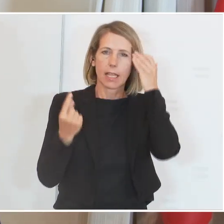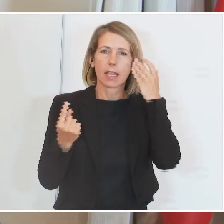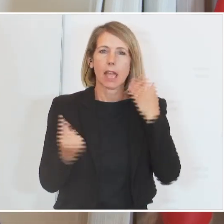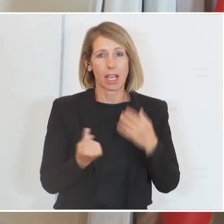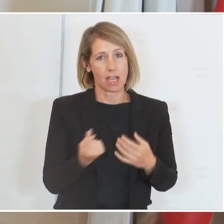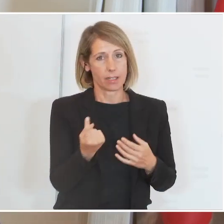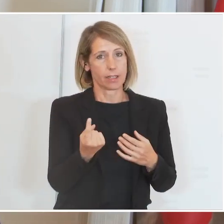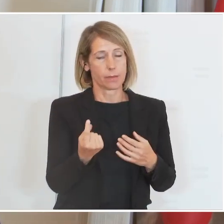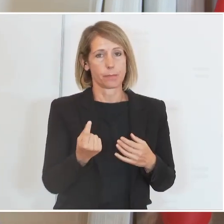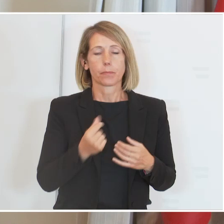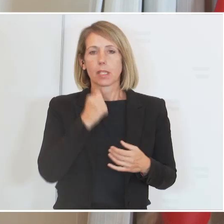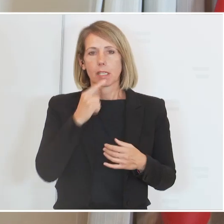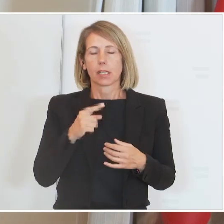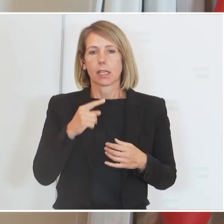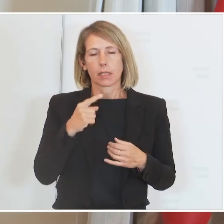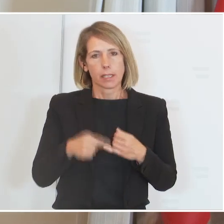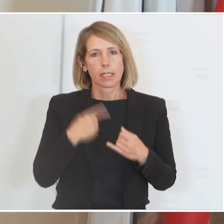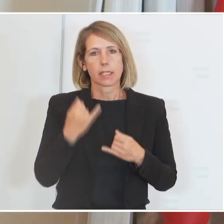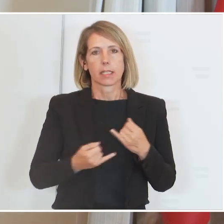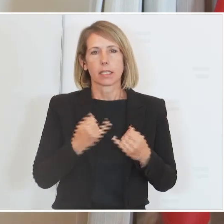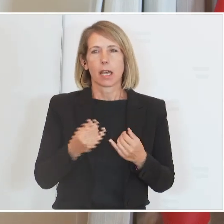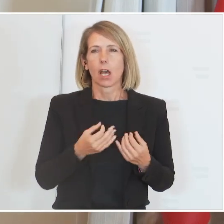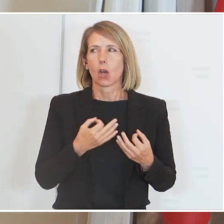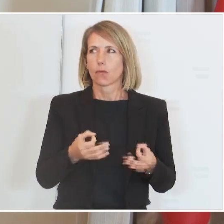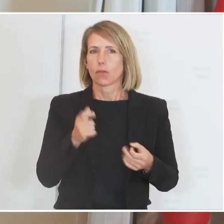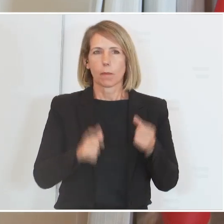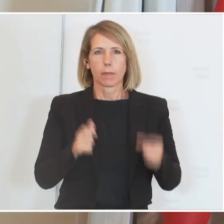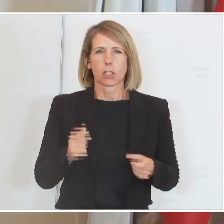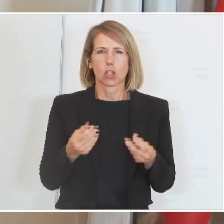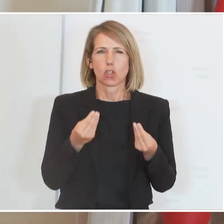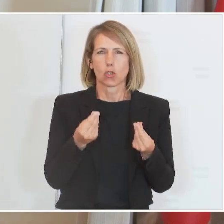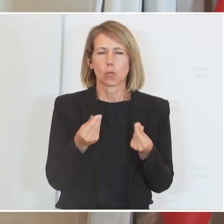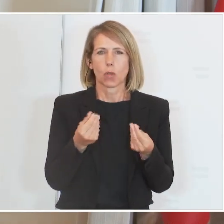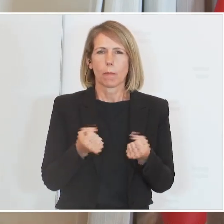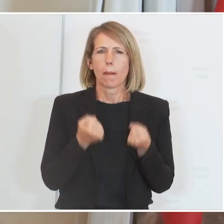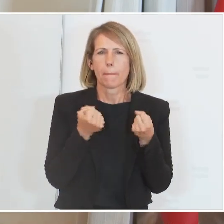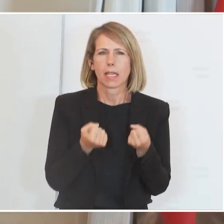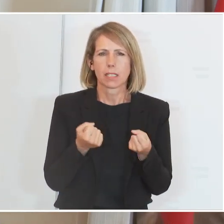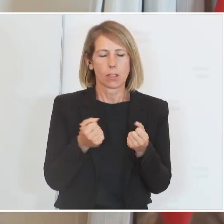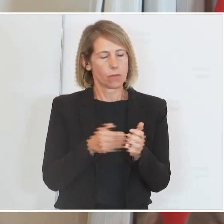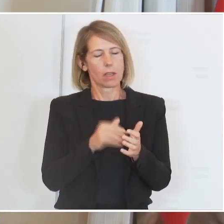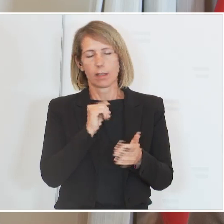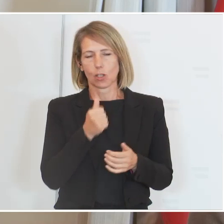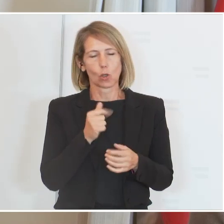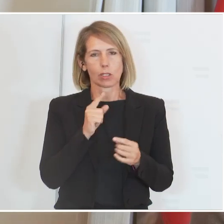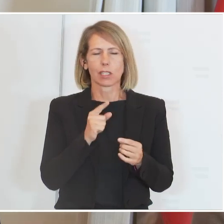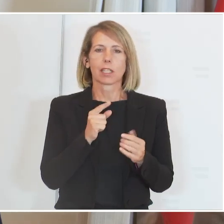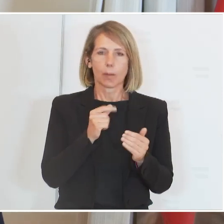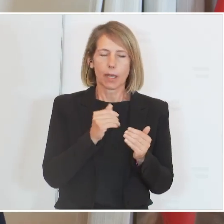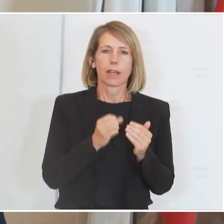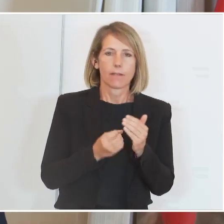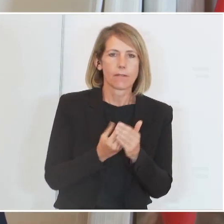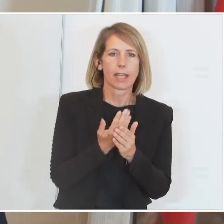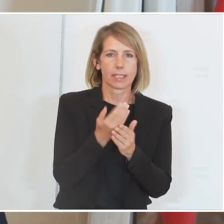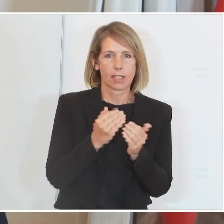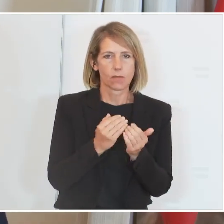Jahr nicht massiv spürbar sein für die Menschen, das sei hier auch gleich dazu gesagt, weil das erst dann immer stärker anwächst und wie gesagt,